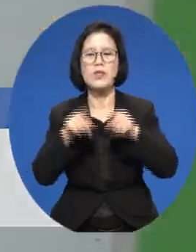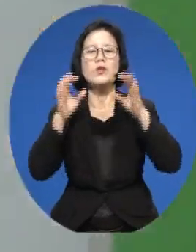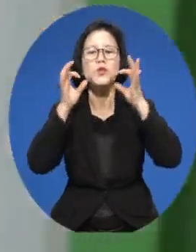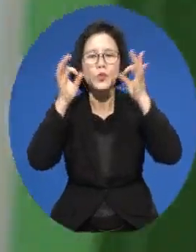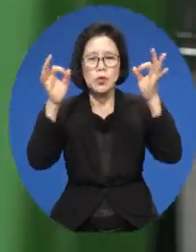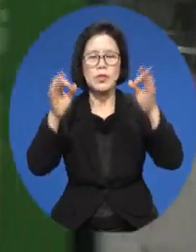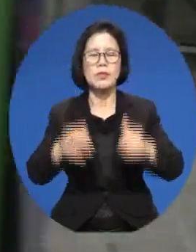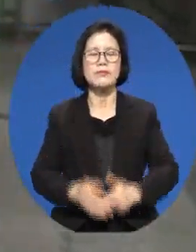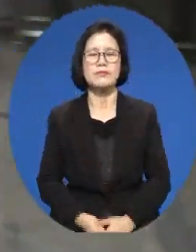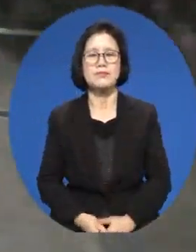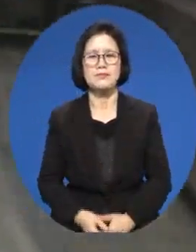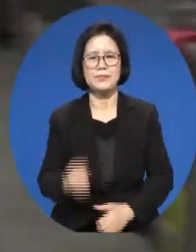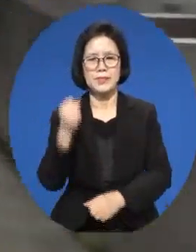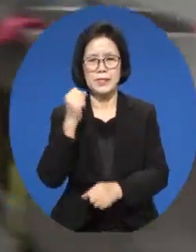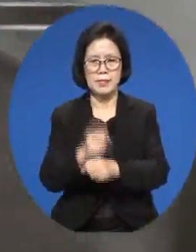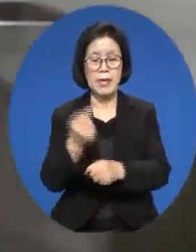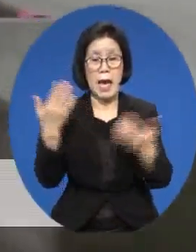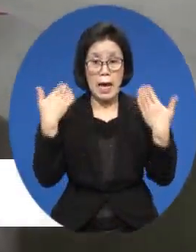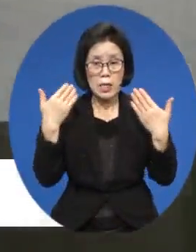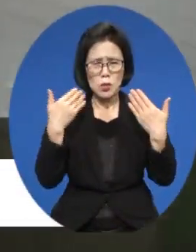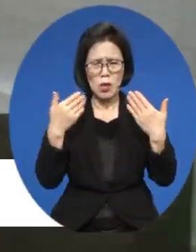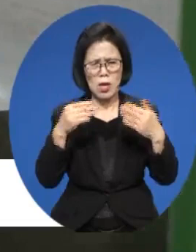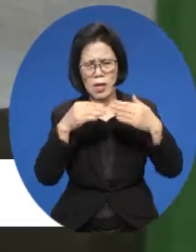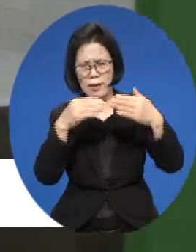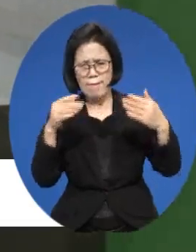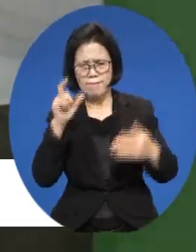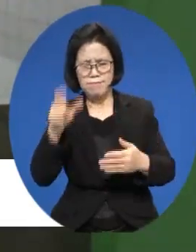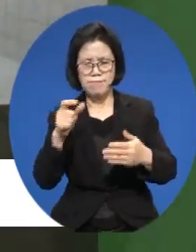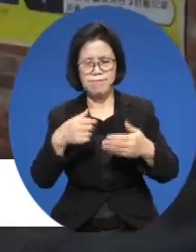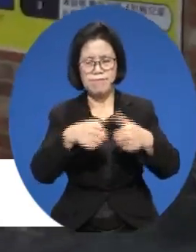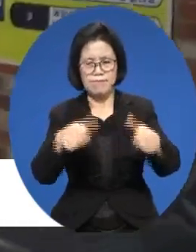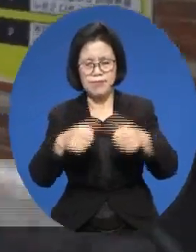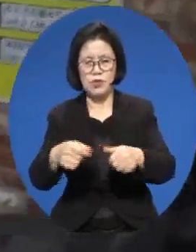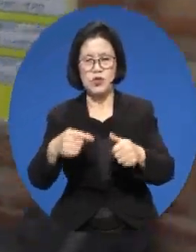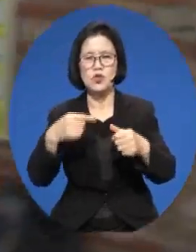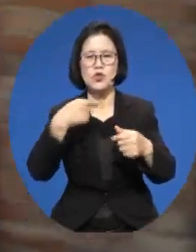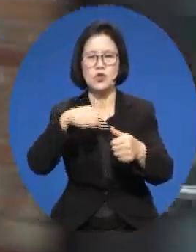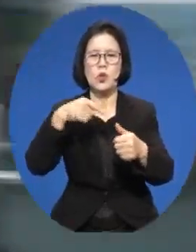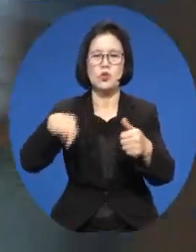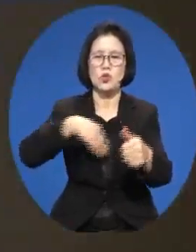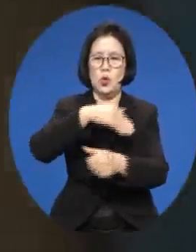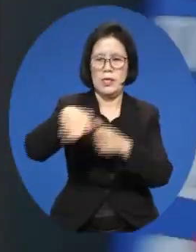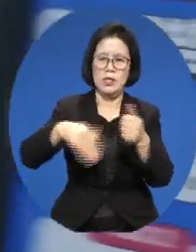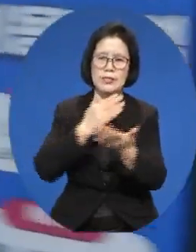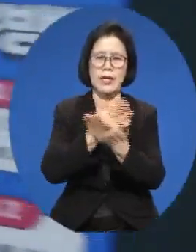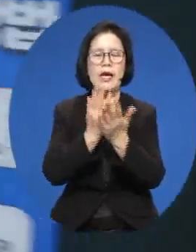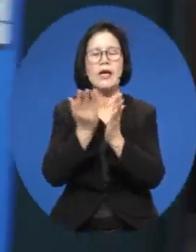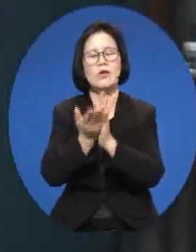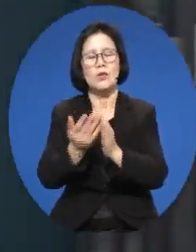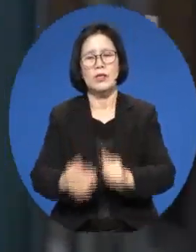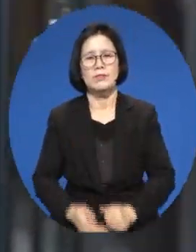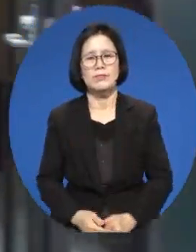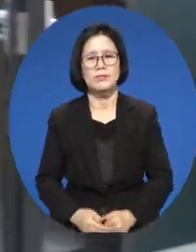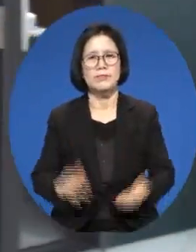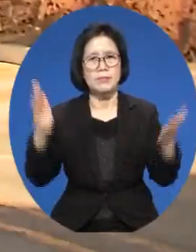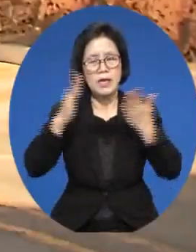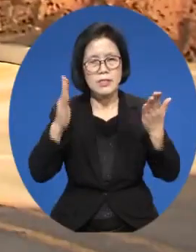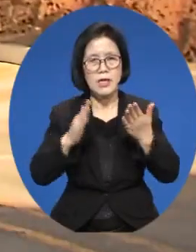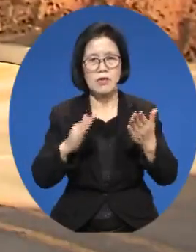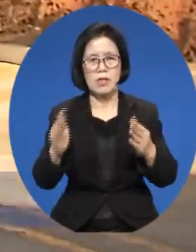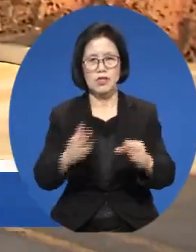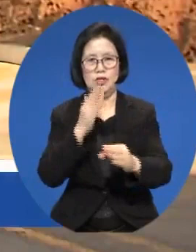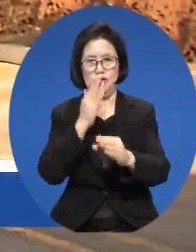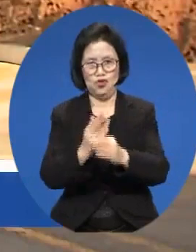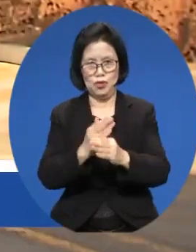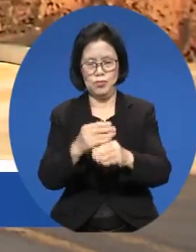노력하고 기존 학교의 틀을 깨 교육 환경을 다양화한다는 취지입니다. 학생과 현장 중심의